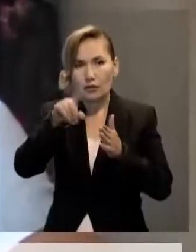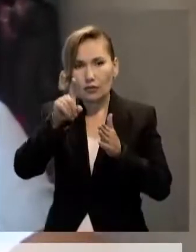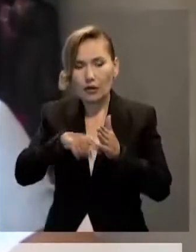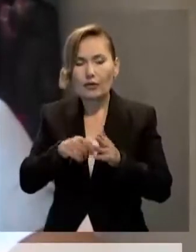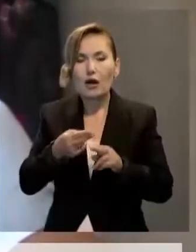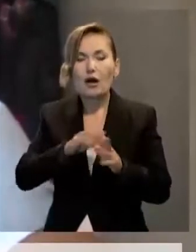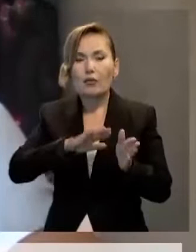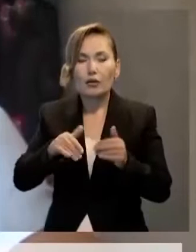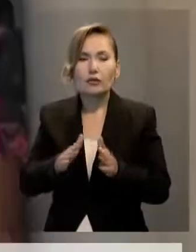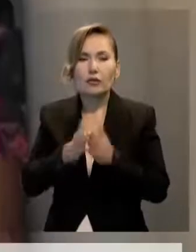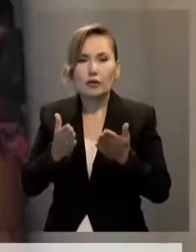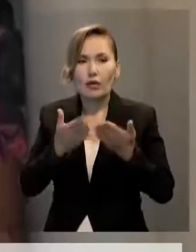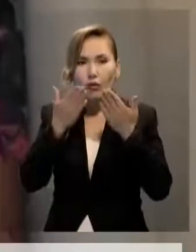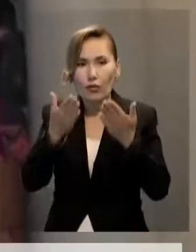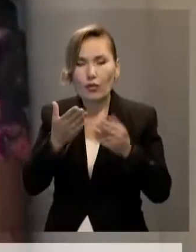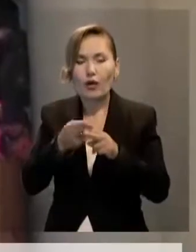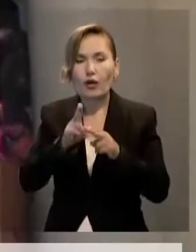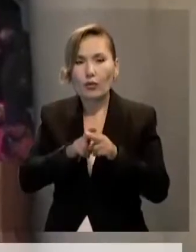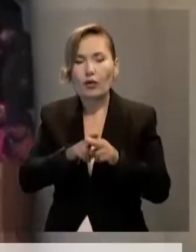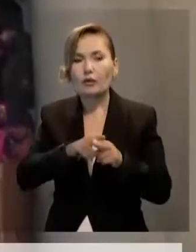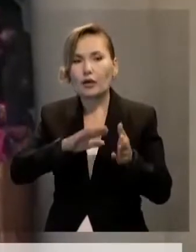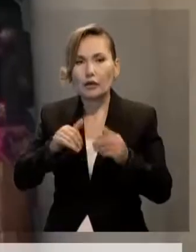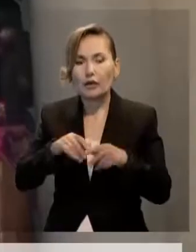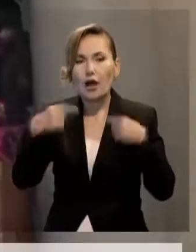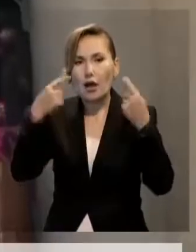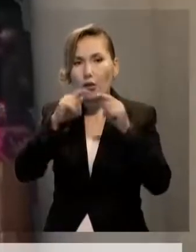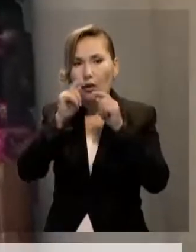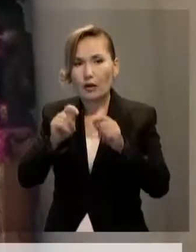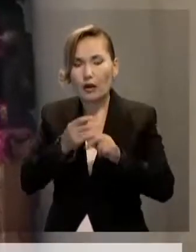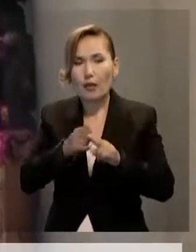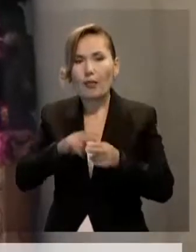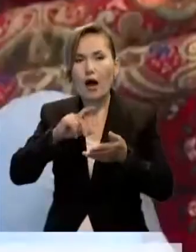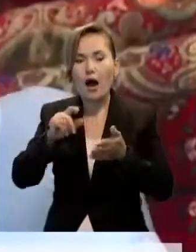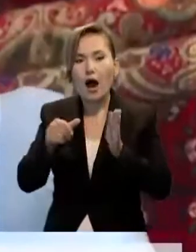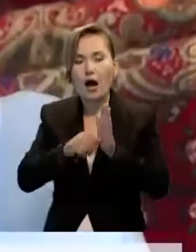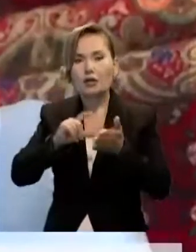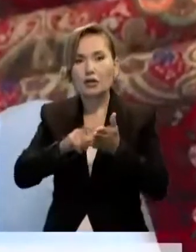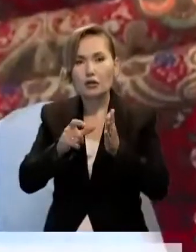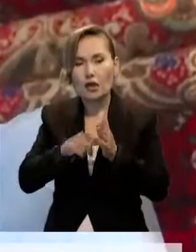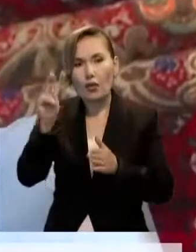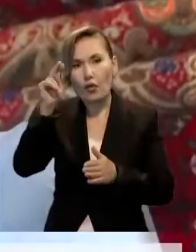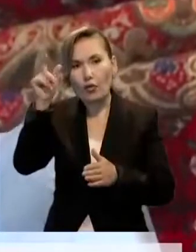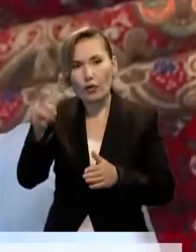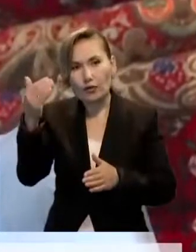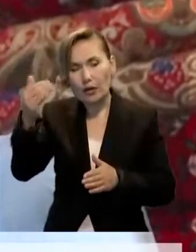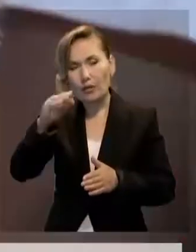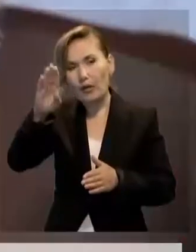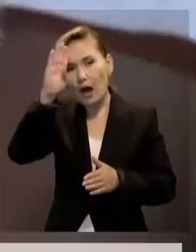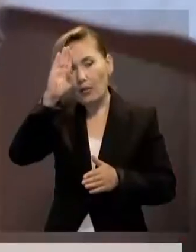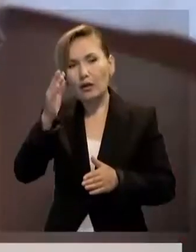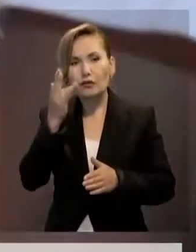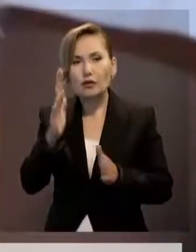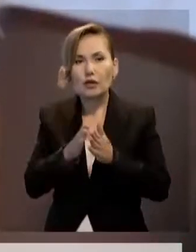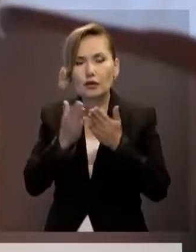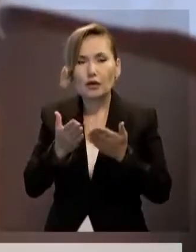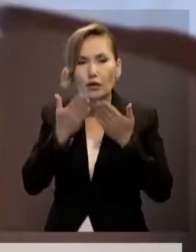Кітап оқығаннан кейін берді қозы. Осы байқаудан кейін 6-шы сыныпта оқитын бүлдіршін кітаптан бас алмайтын болды. Кітап оқыған адамның ой өрісі өсіп, тіл